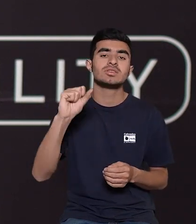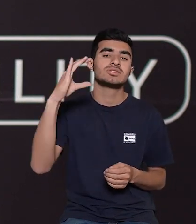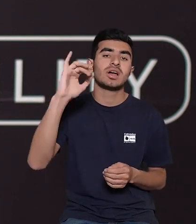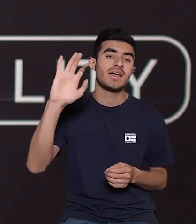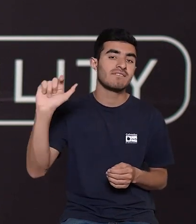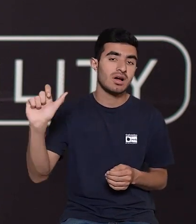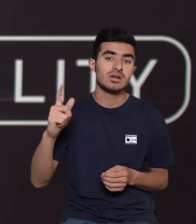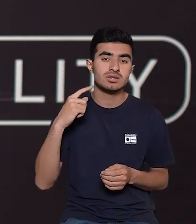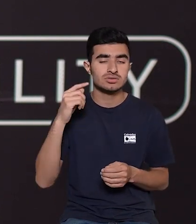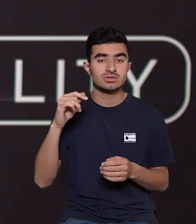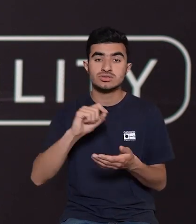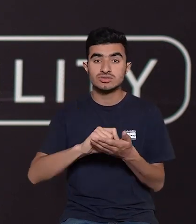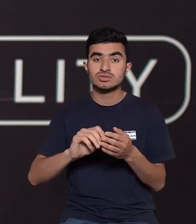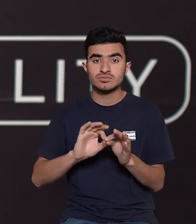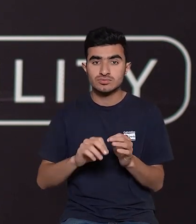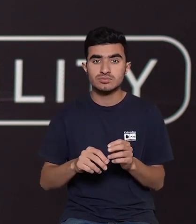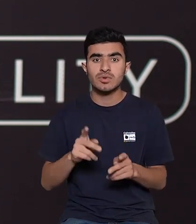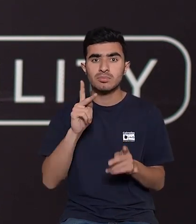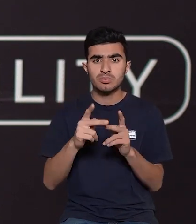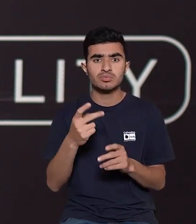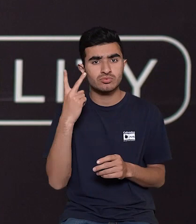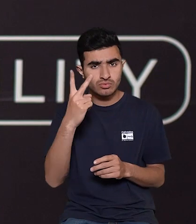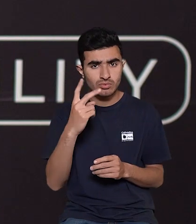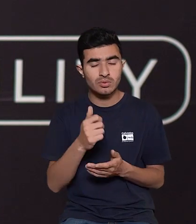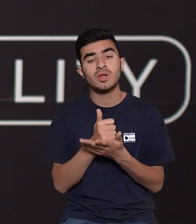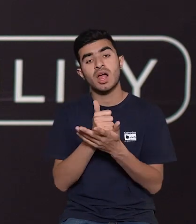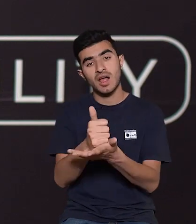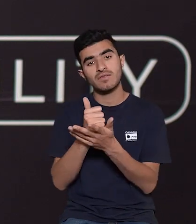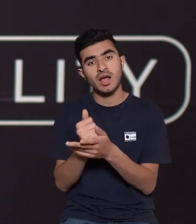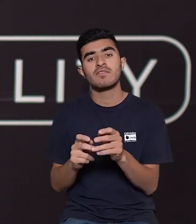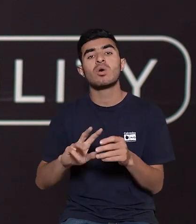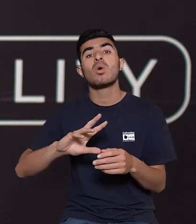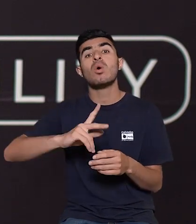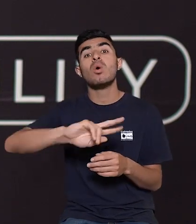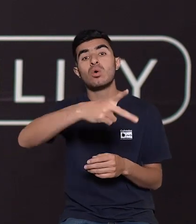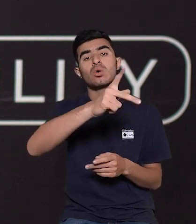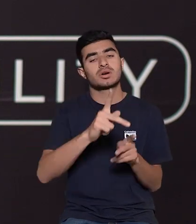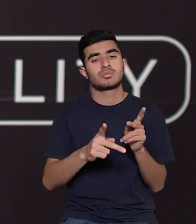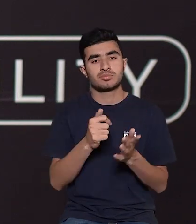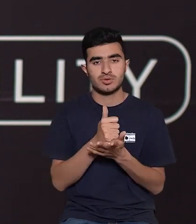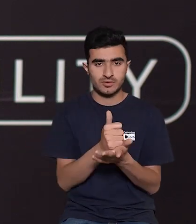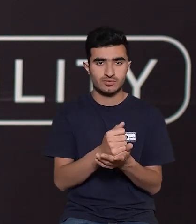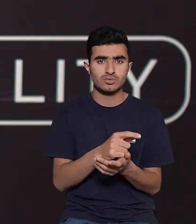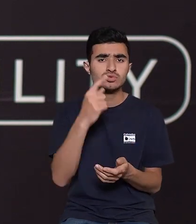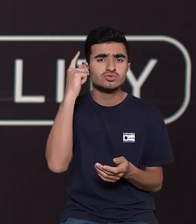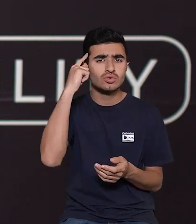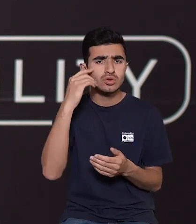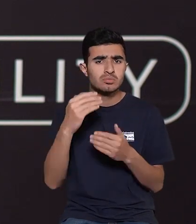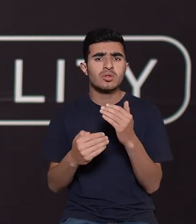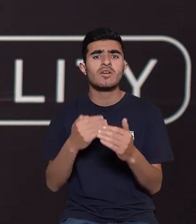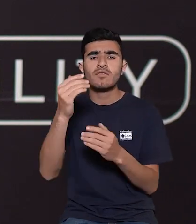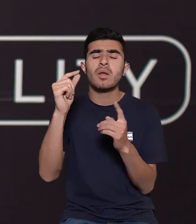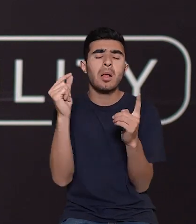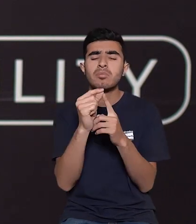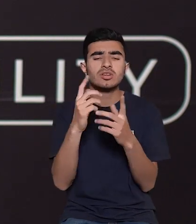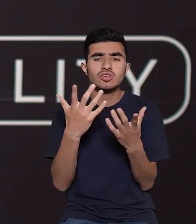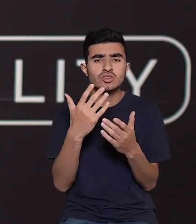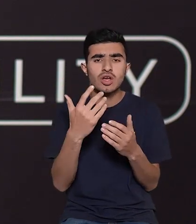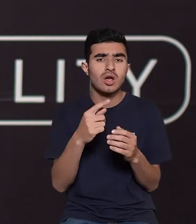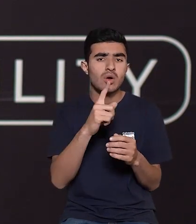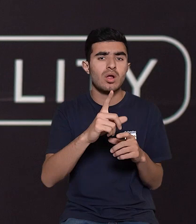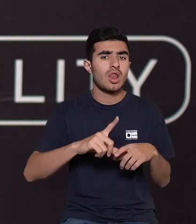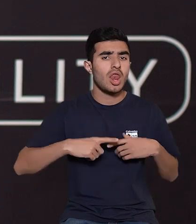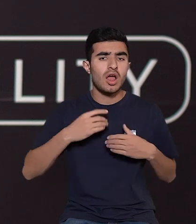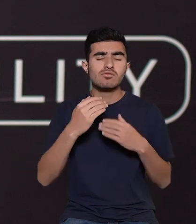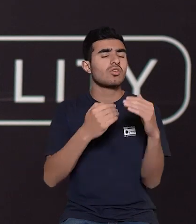है? And the idea was that science fiction is literature that forces people to fill other people's shoes. You're imagining